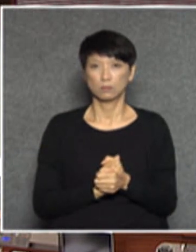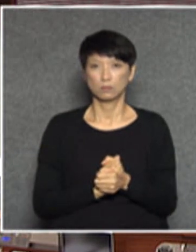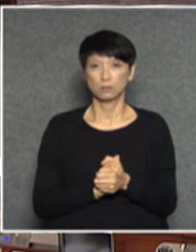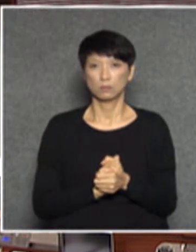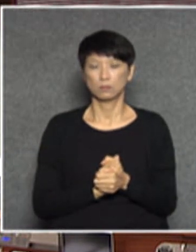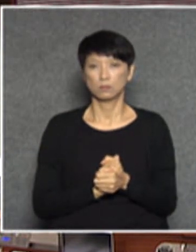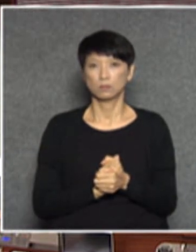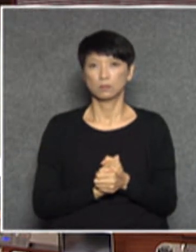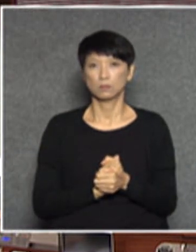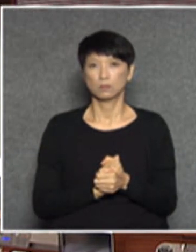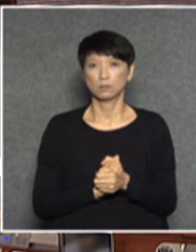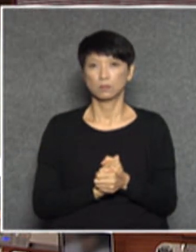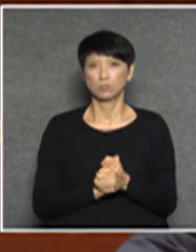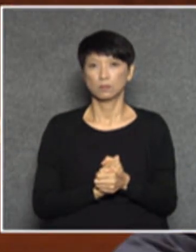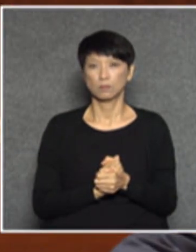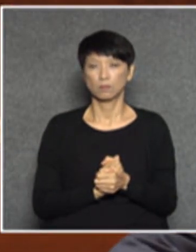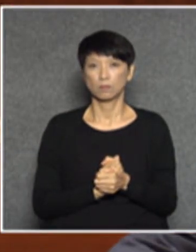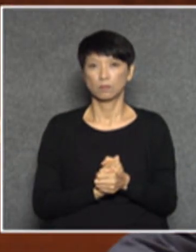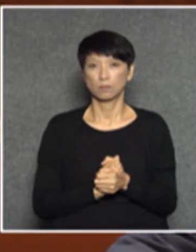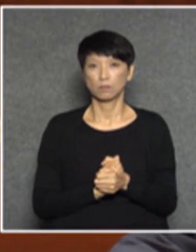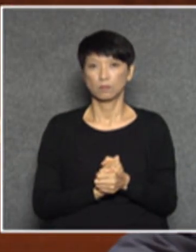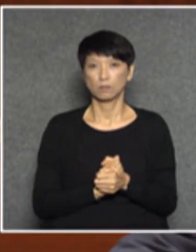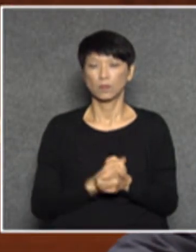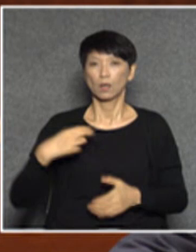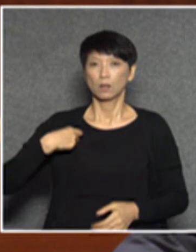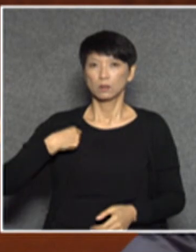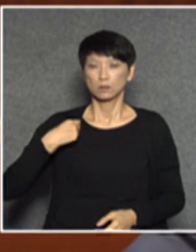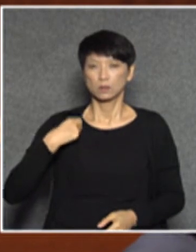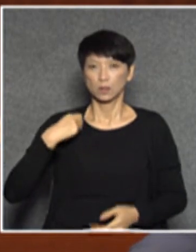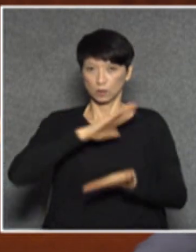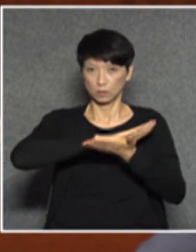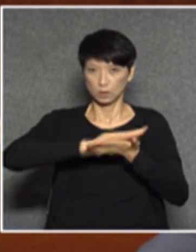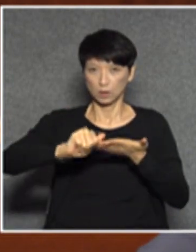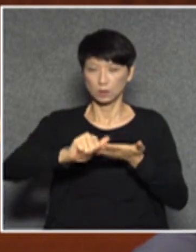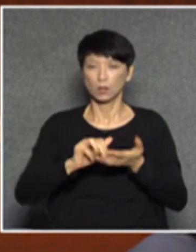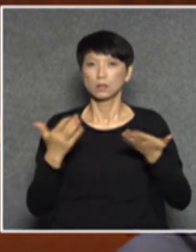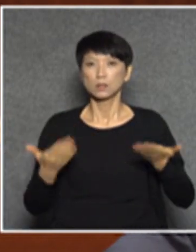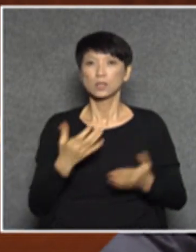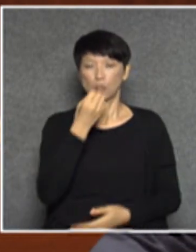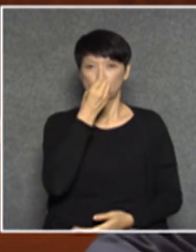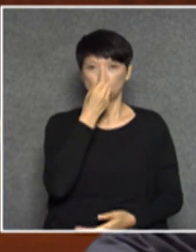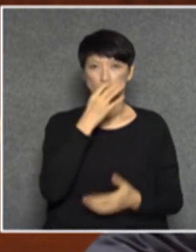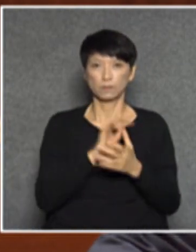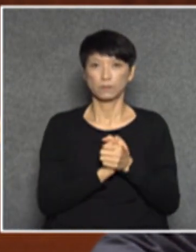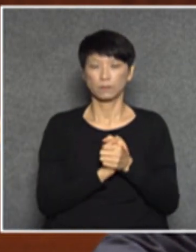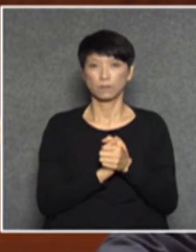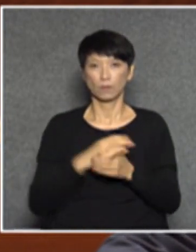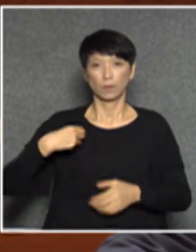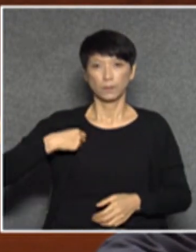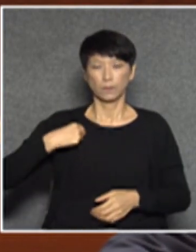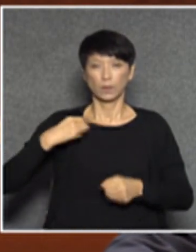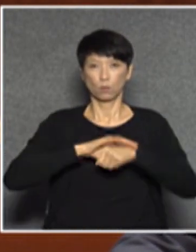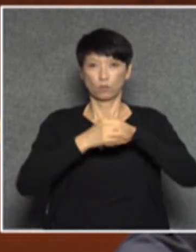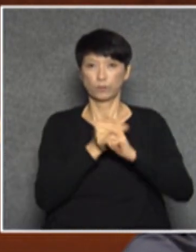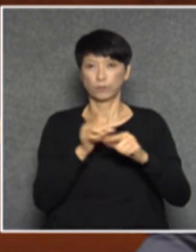是十分清楚，香港作為一個國家的國際金融中